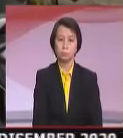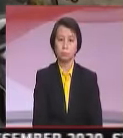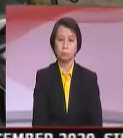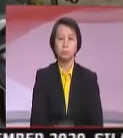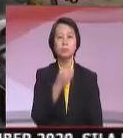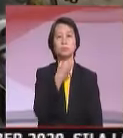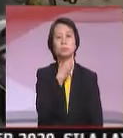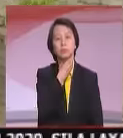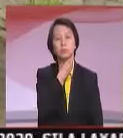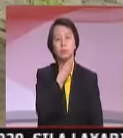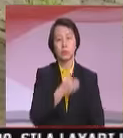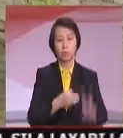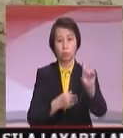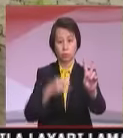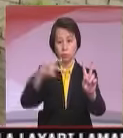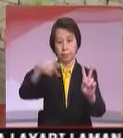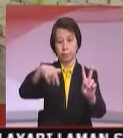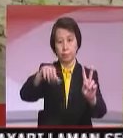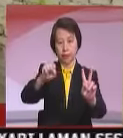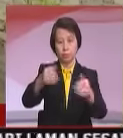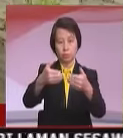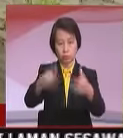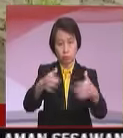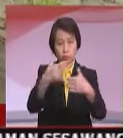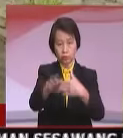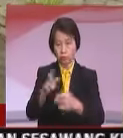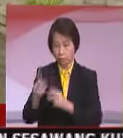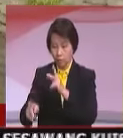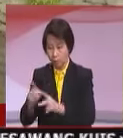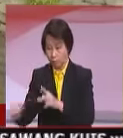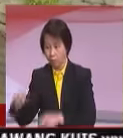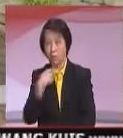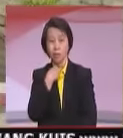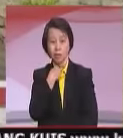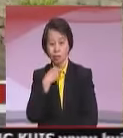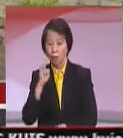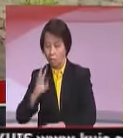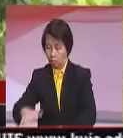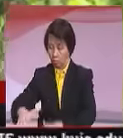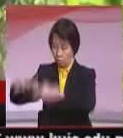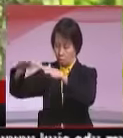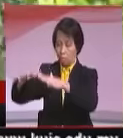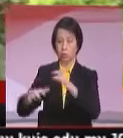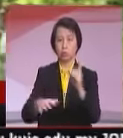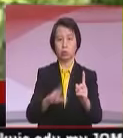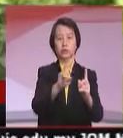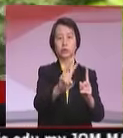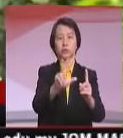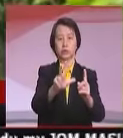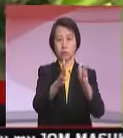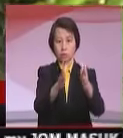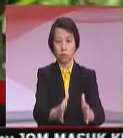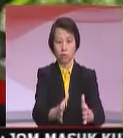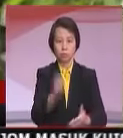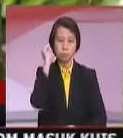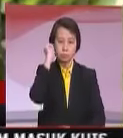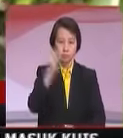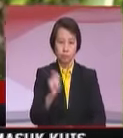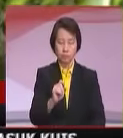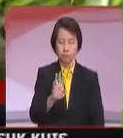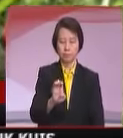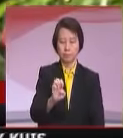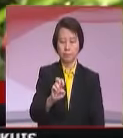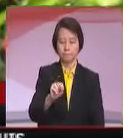Di Perak, 2 PPS dibuka selepas penduduk terjejas banjir meningkat kepada 123 orang. Sekretariat